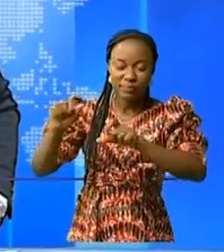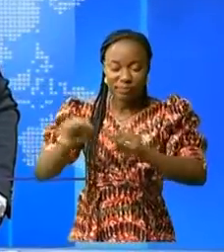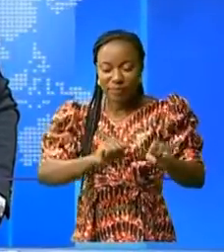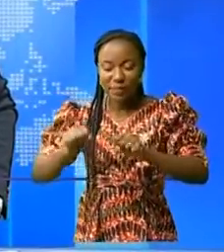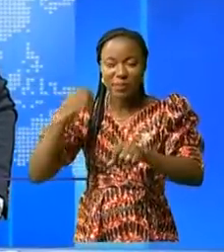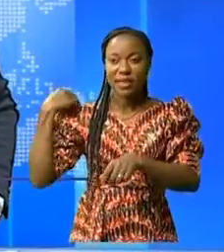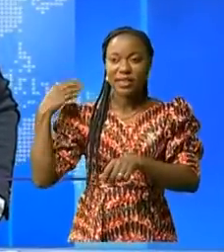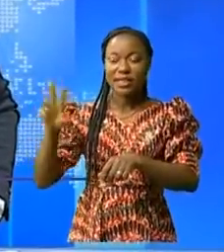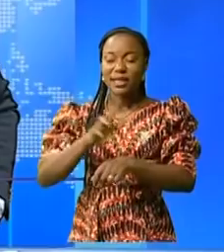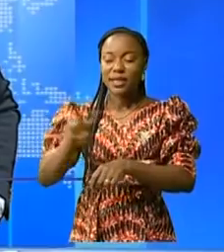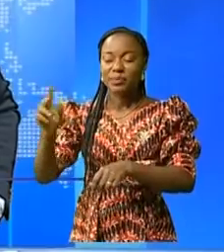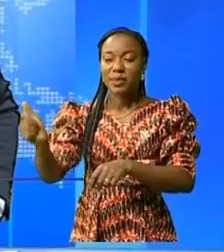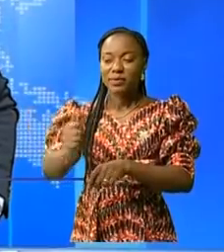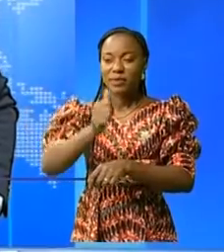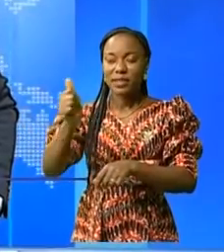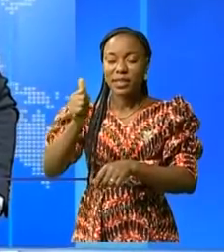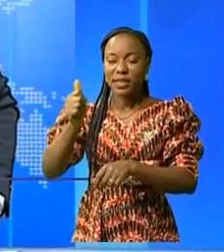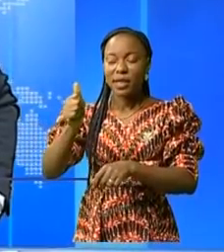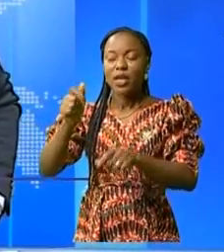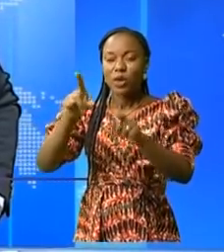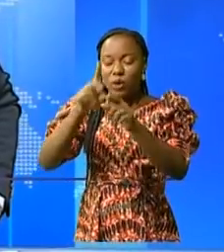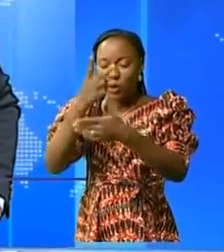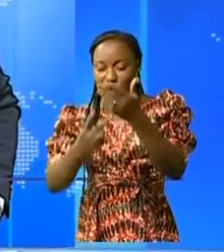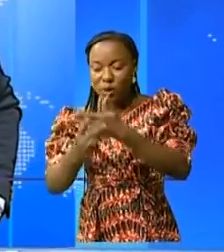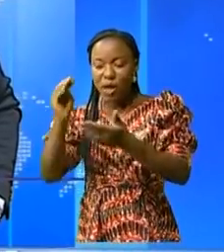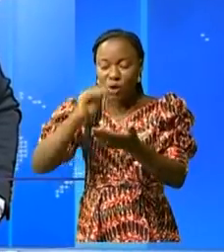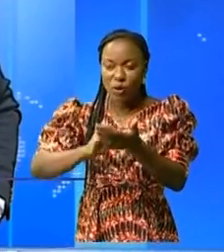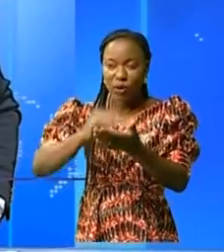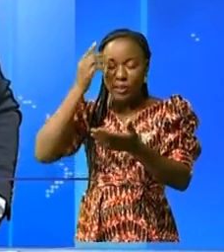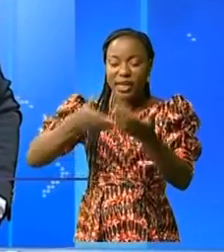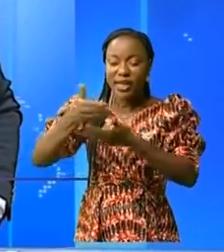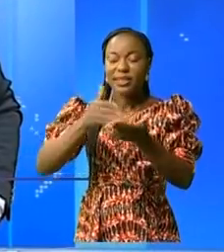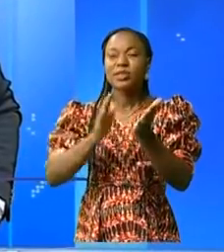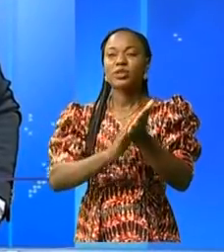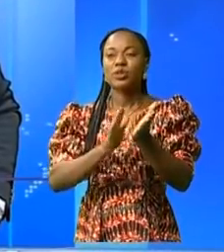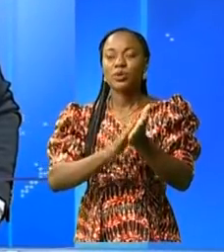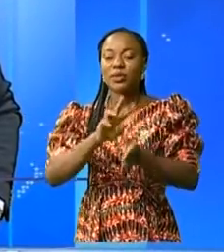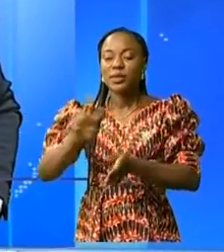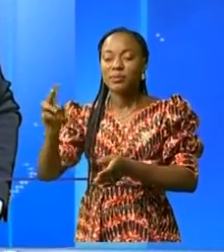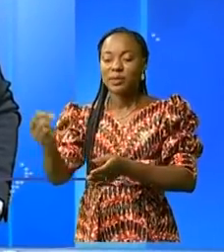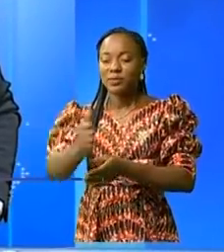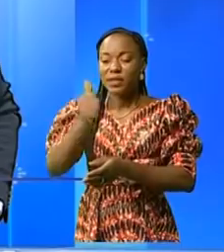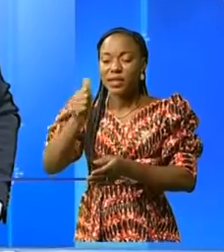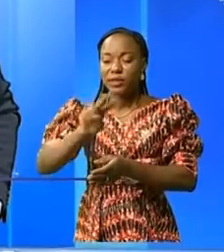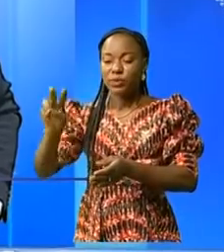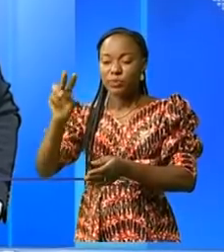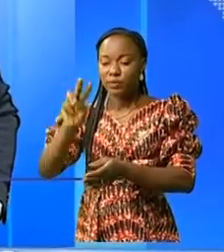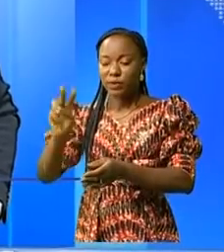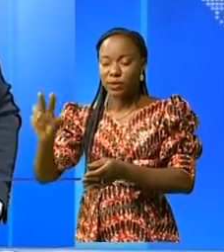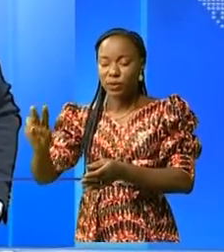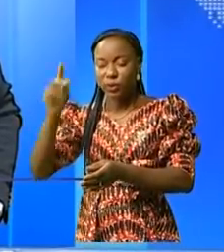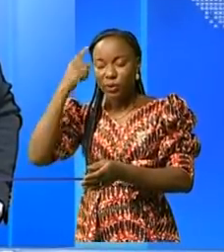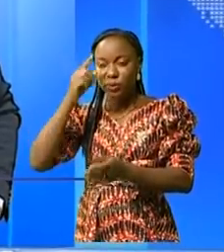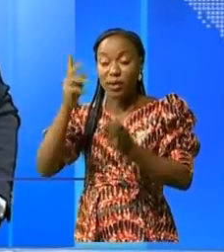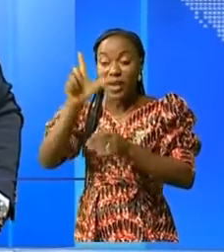édition 2000 ventes ayant bouclé al'annonce de la rentrée scolaire de nos ventes et en 2022 fixée au